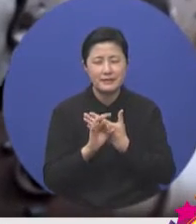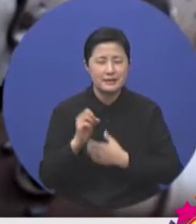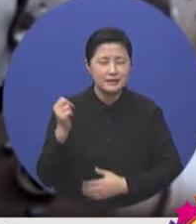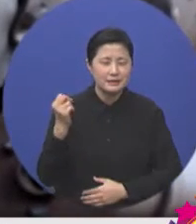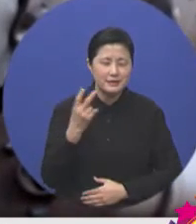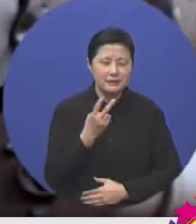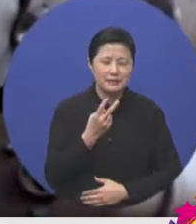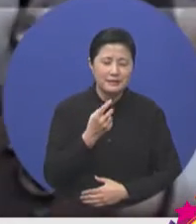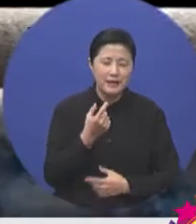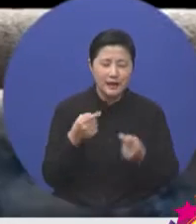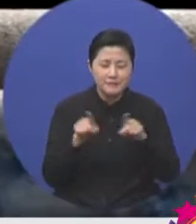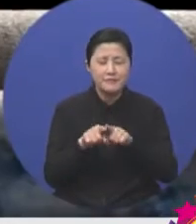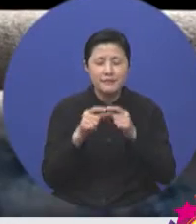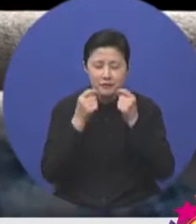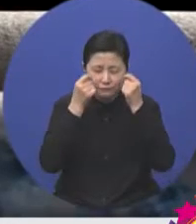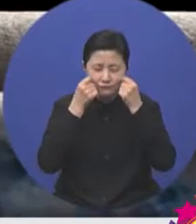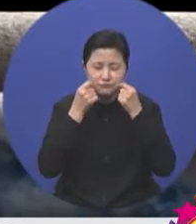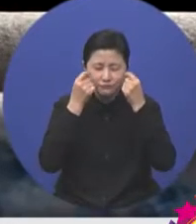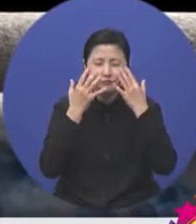같이 울던